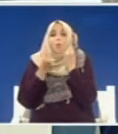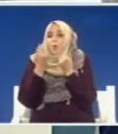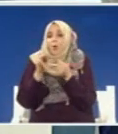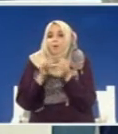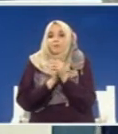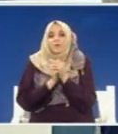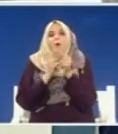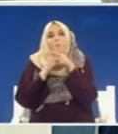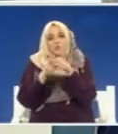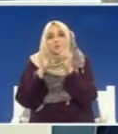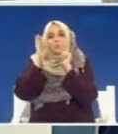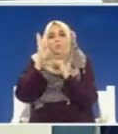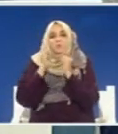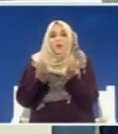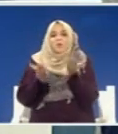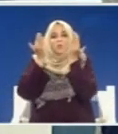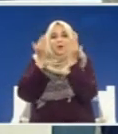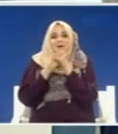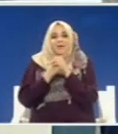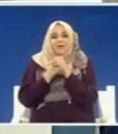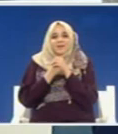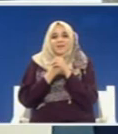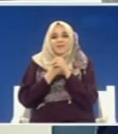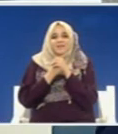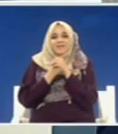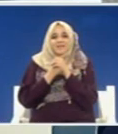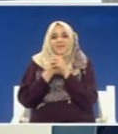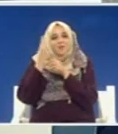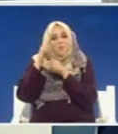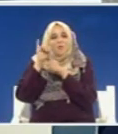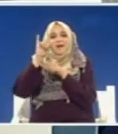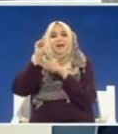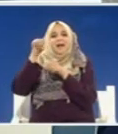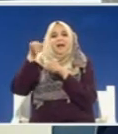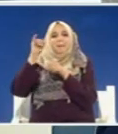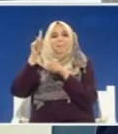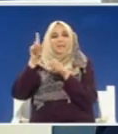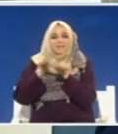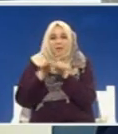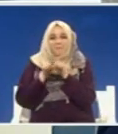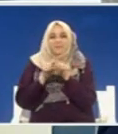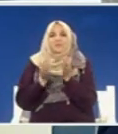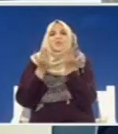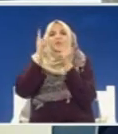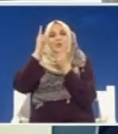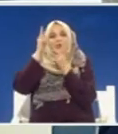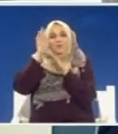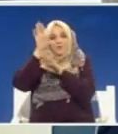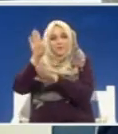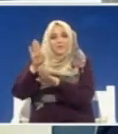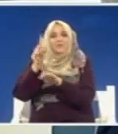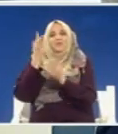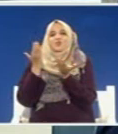الدعاء لها ولجميع المؤمنين ولحميد إن شاء الله بالذرية الصالحة. دعاء ربي يوفقها إن شاء الله ويحفظها يا ربي